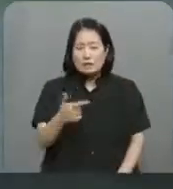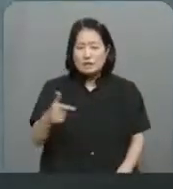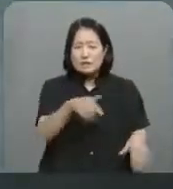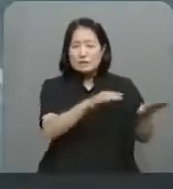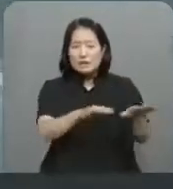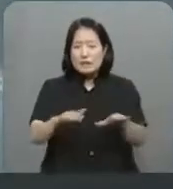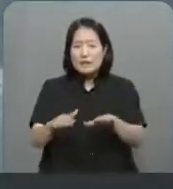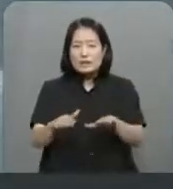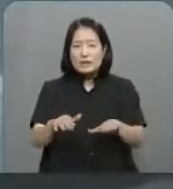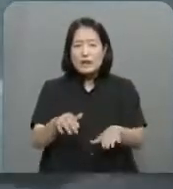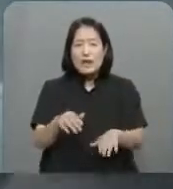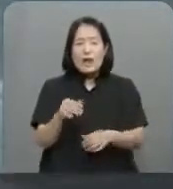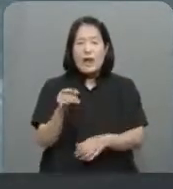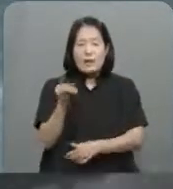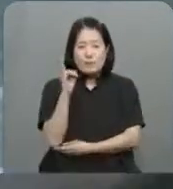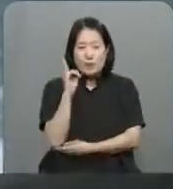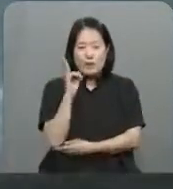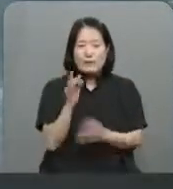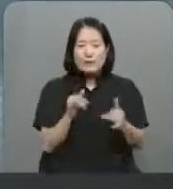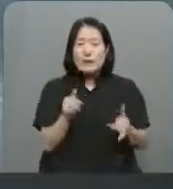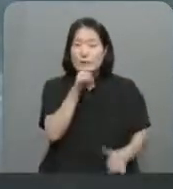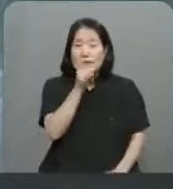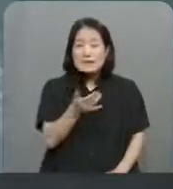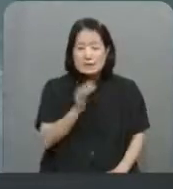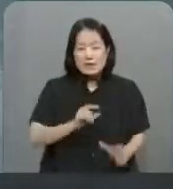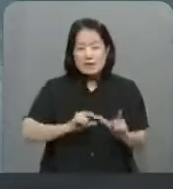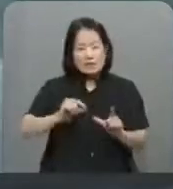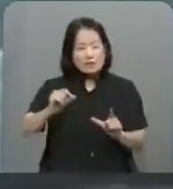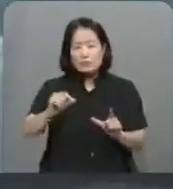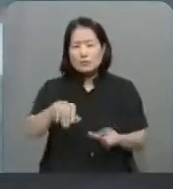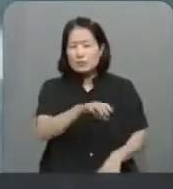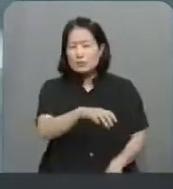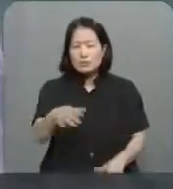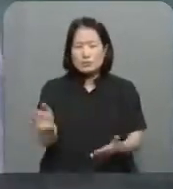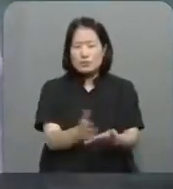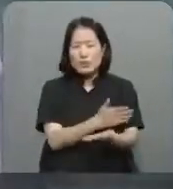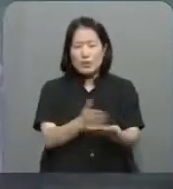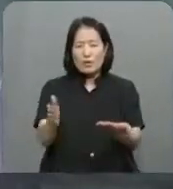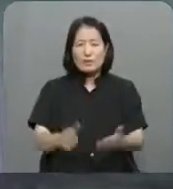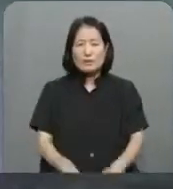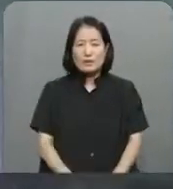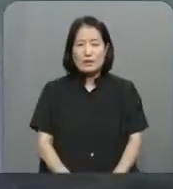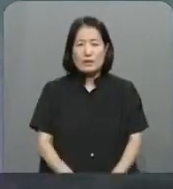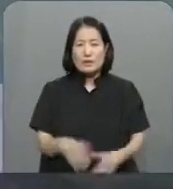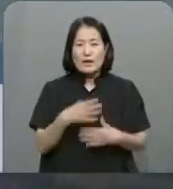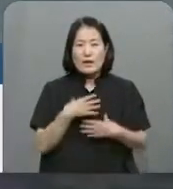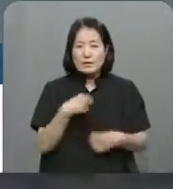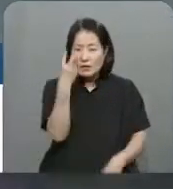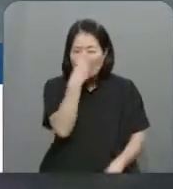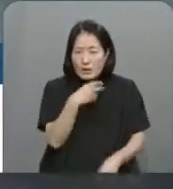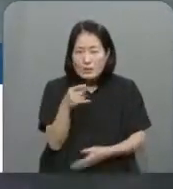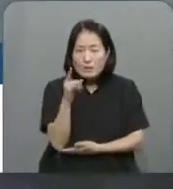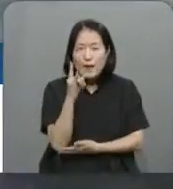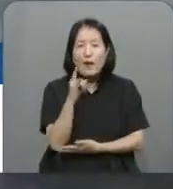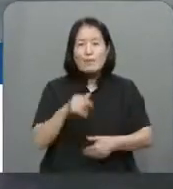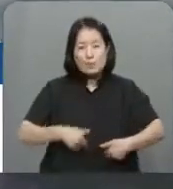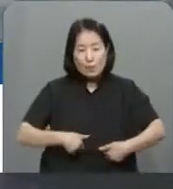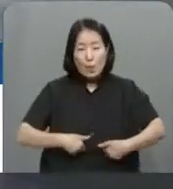개장 전에도 안전요원이 근무하지만 대부분 없습니다. 안전요원을 세운다든지